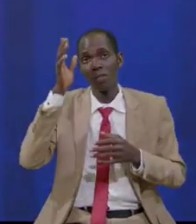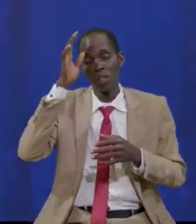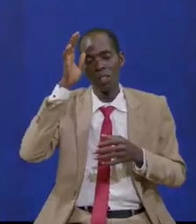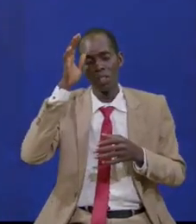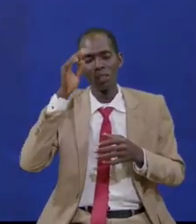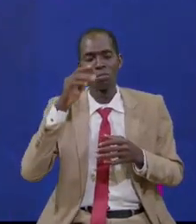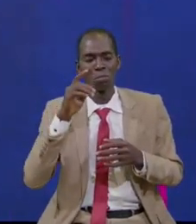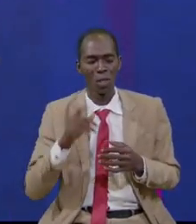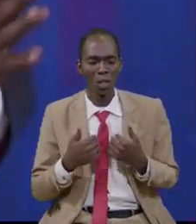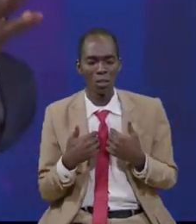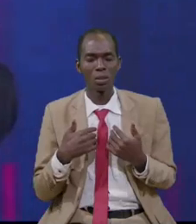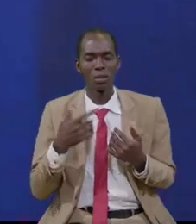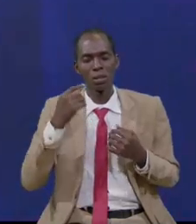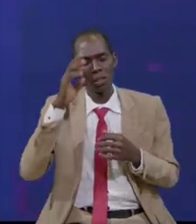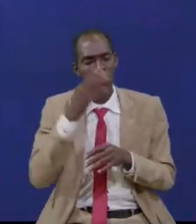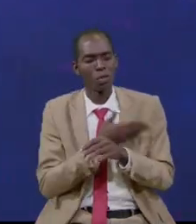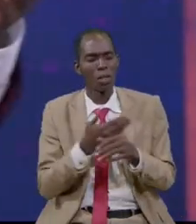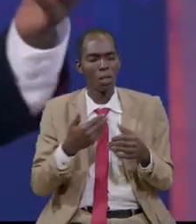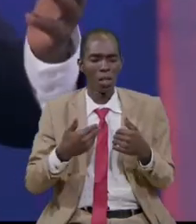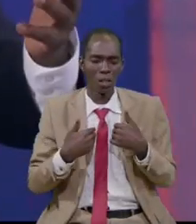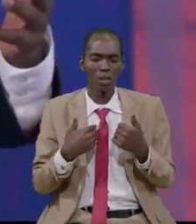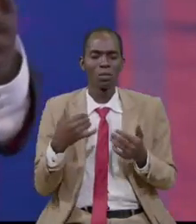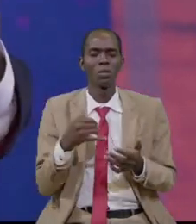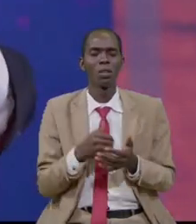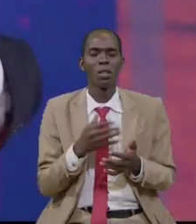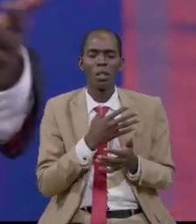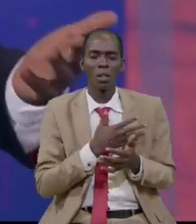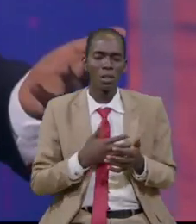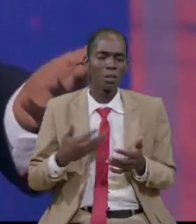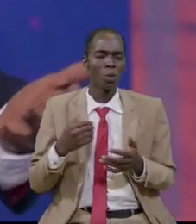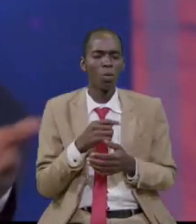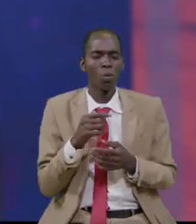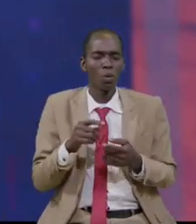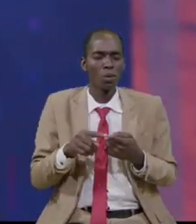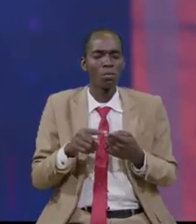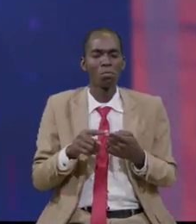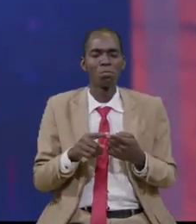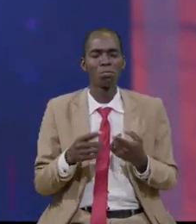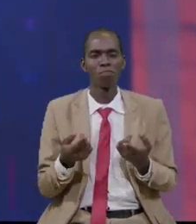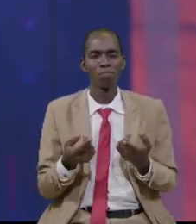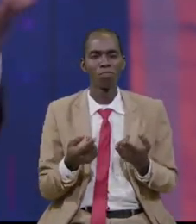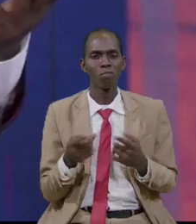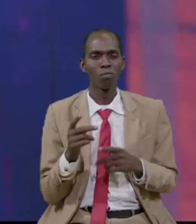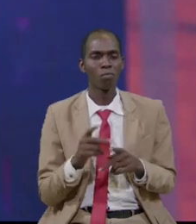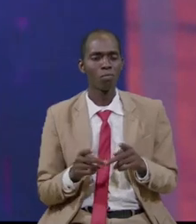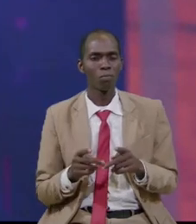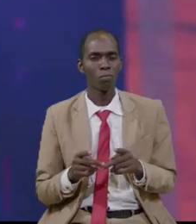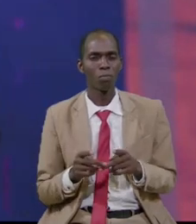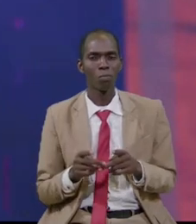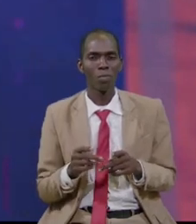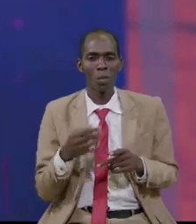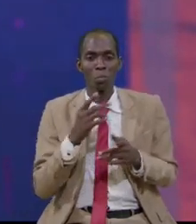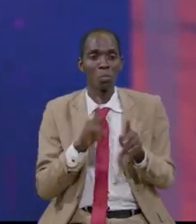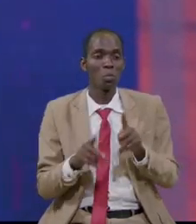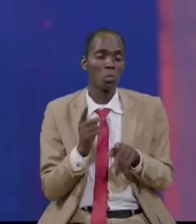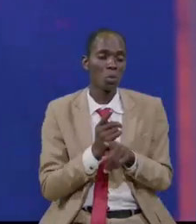Le Saint-Esprit peut être attristé. Et quand les gens, ils vivent n'importe comment. Je suis né de nouveau. Ils